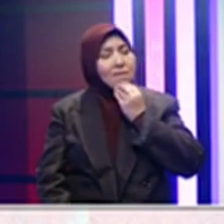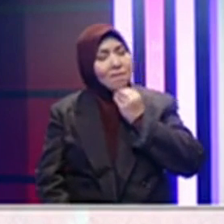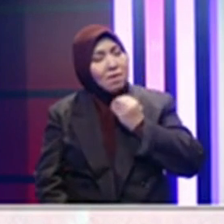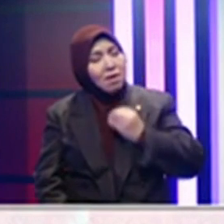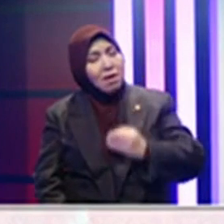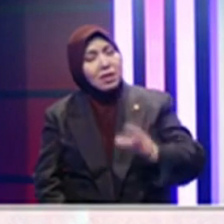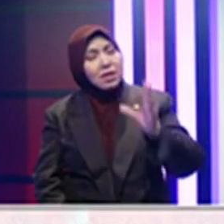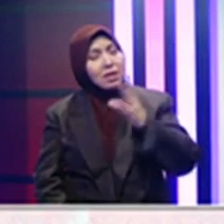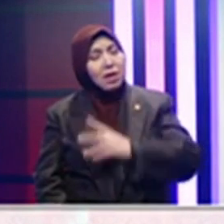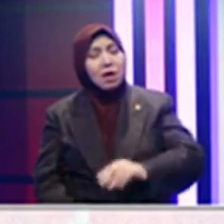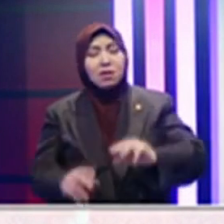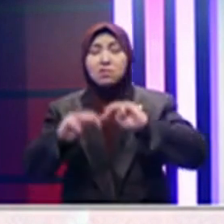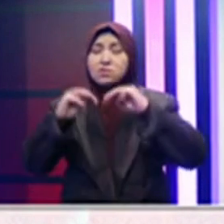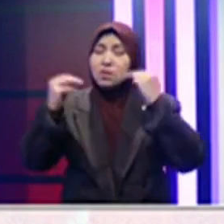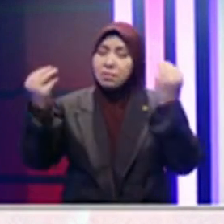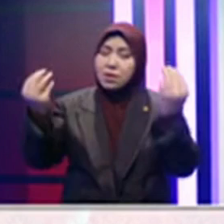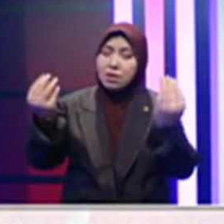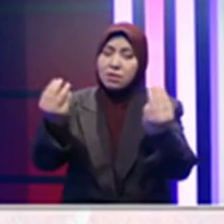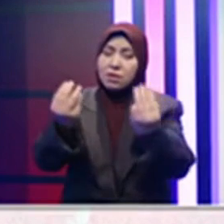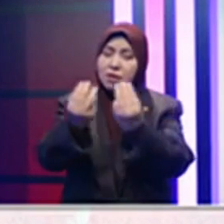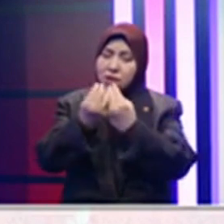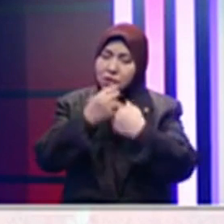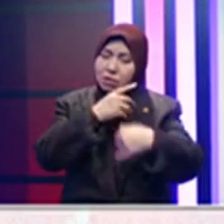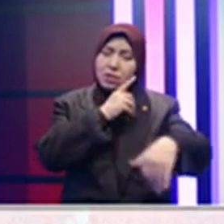Israel wa kafarat